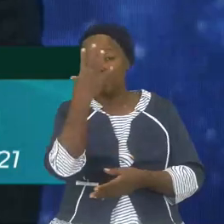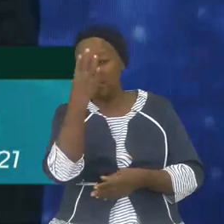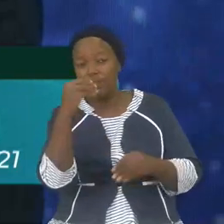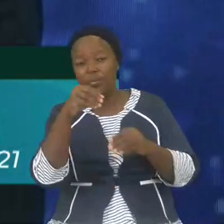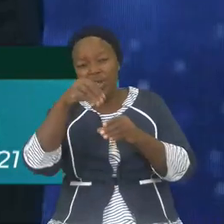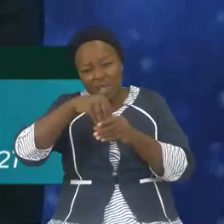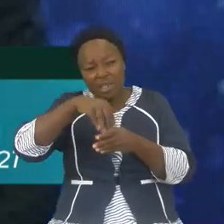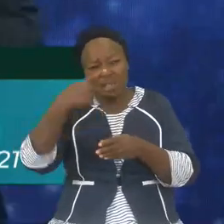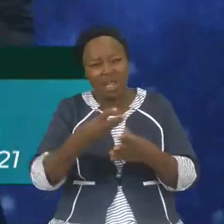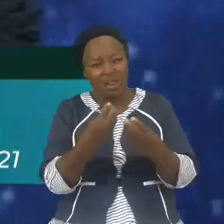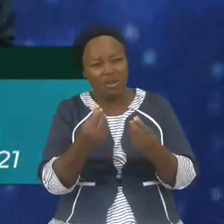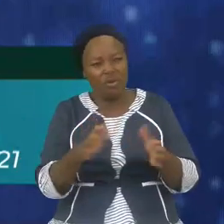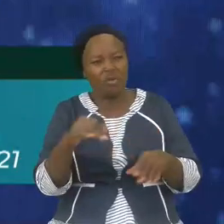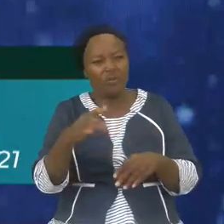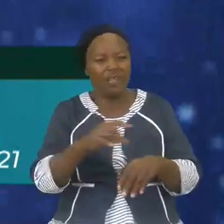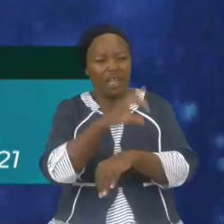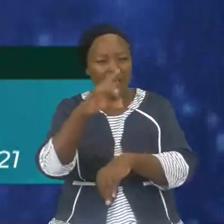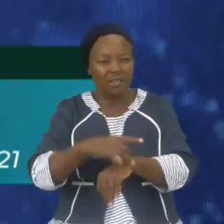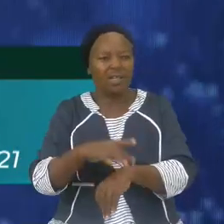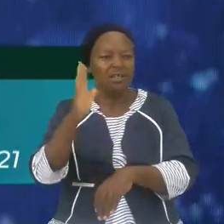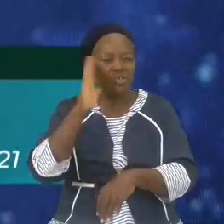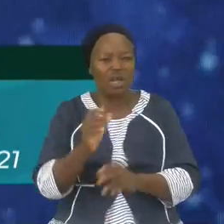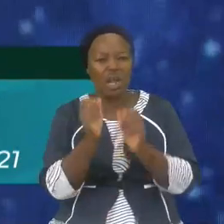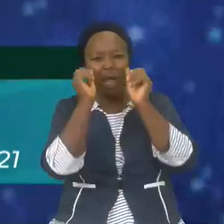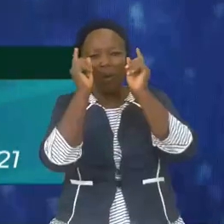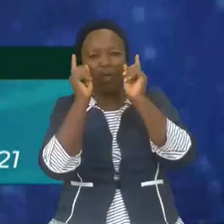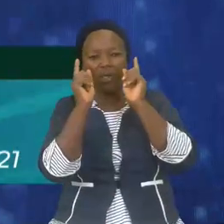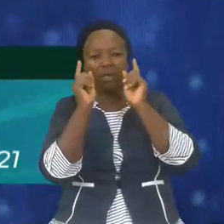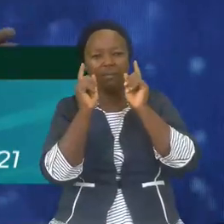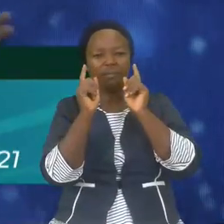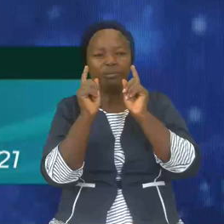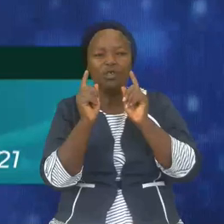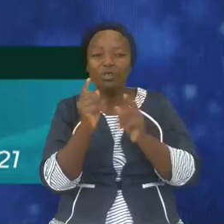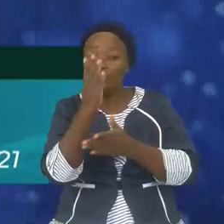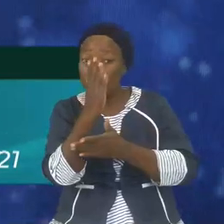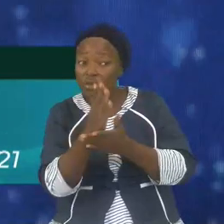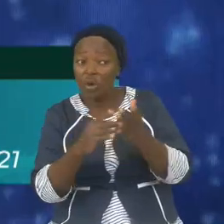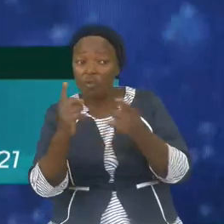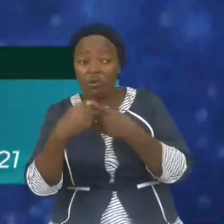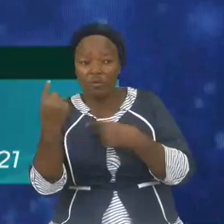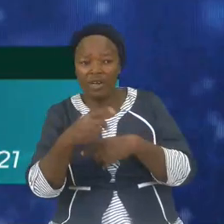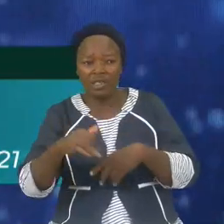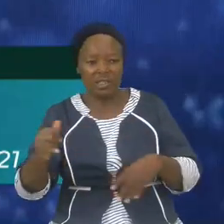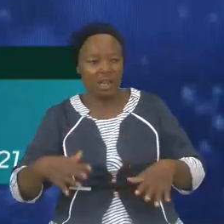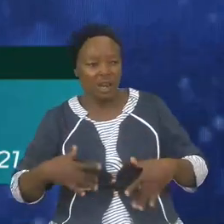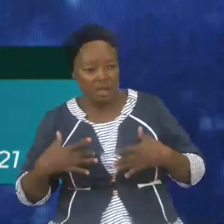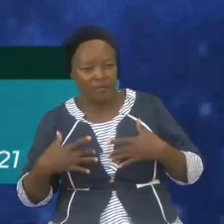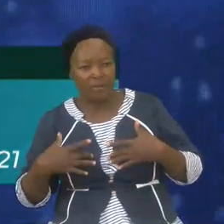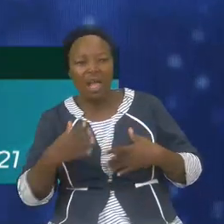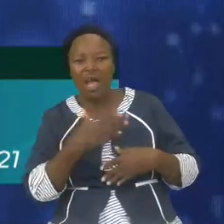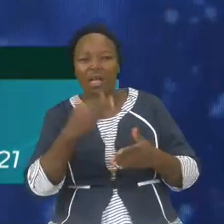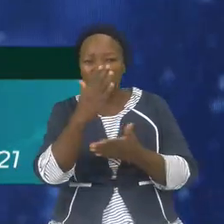Plusieurs de ceux qui dorment dans la poussière de la terre se réveilleront, les uns pour la vie